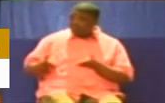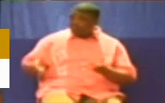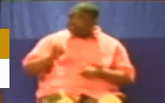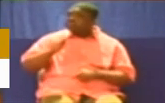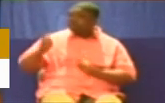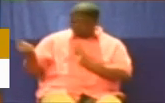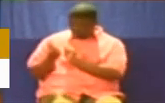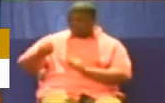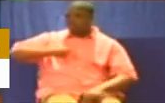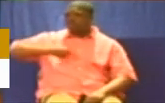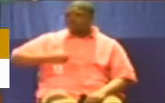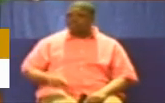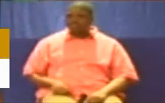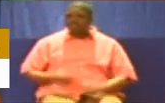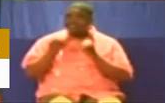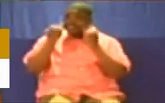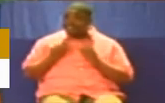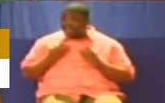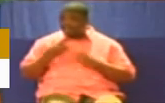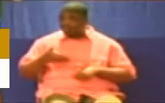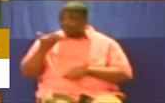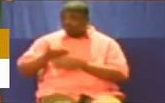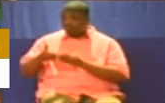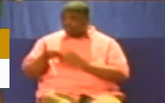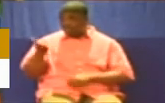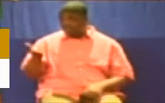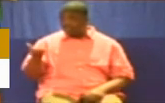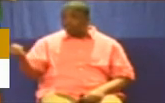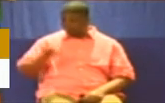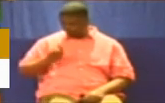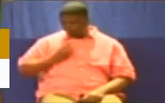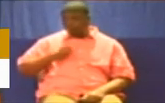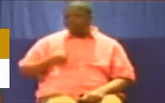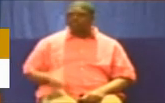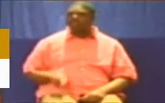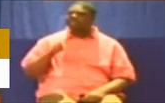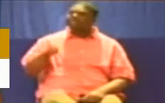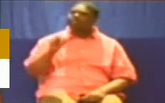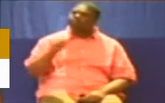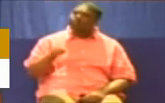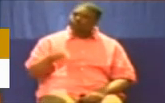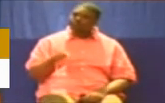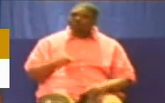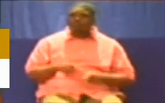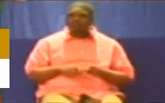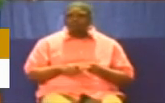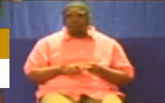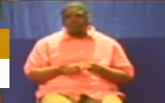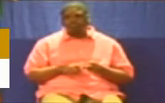muoneni. Wale ambao serious nataka ku sio speculators. Ili hiyo ndio long term, yani